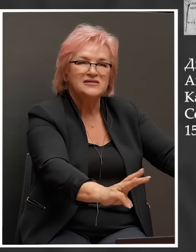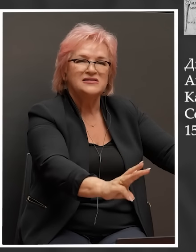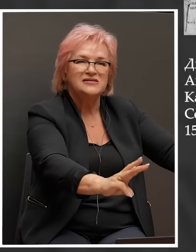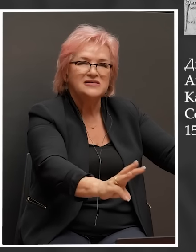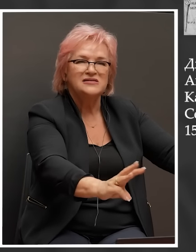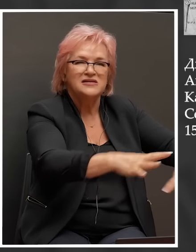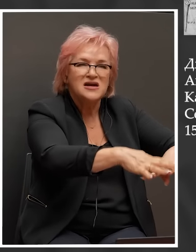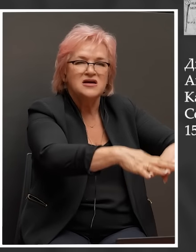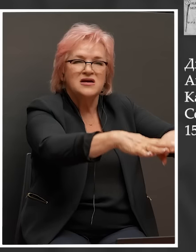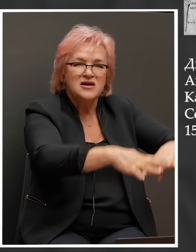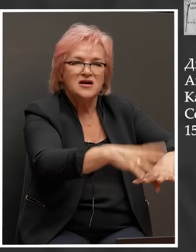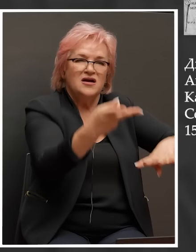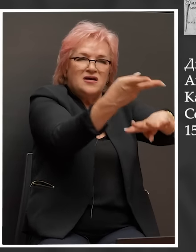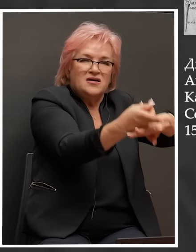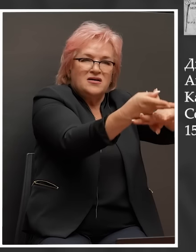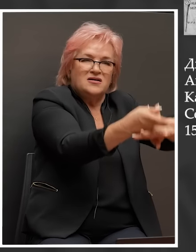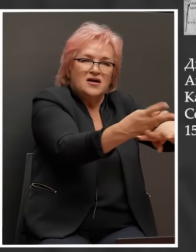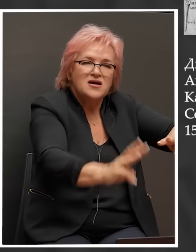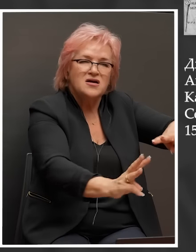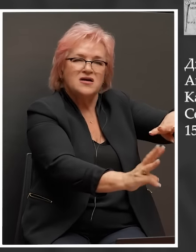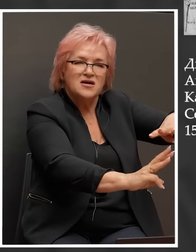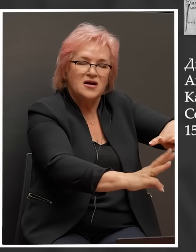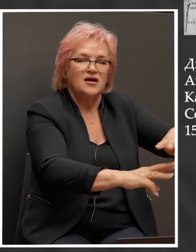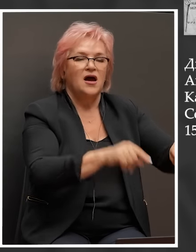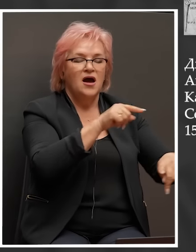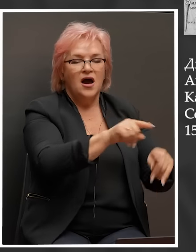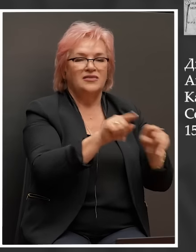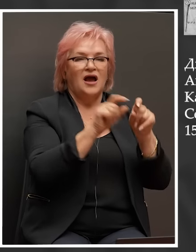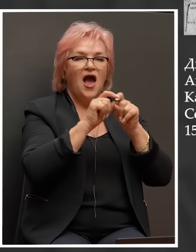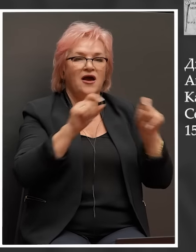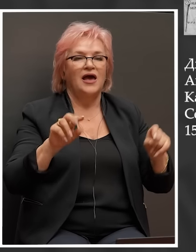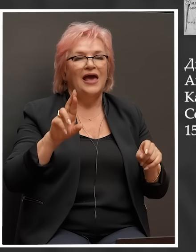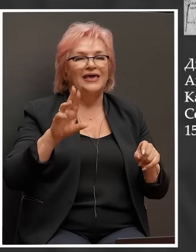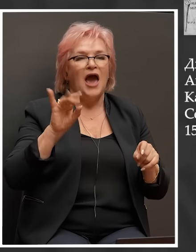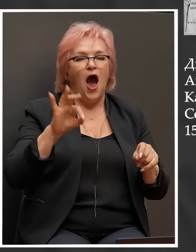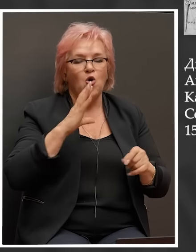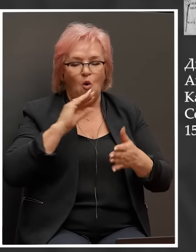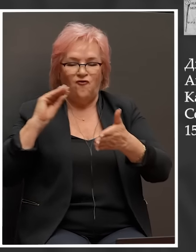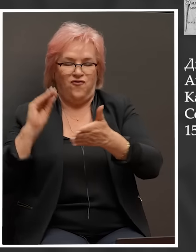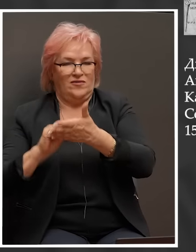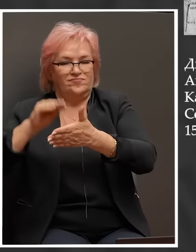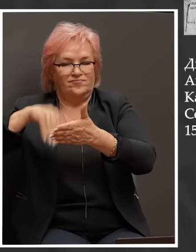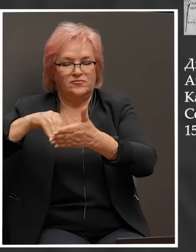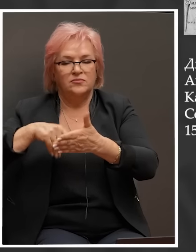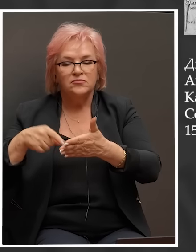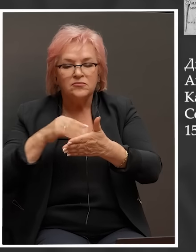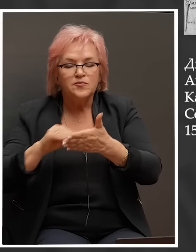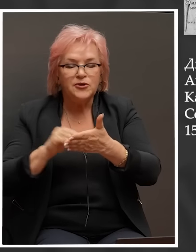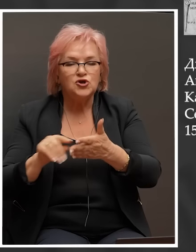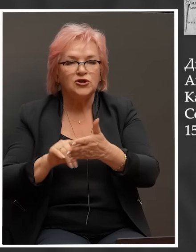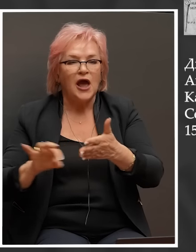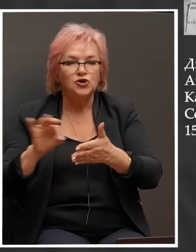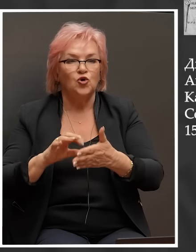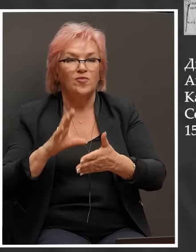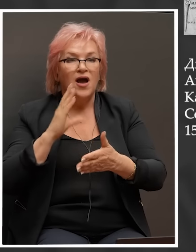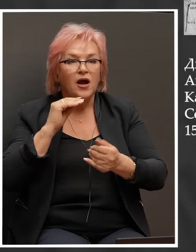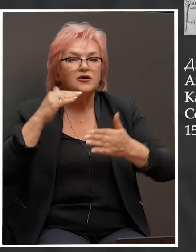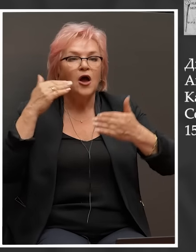фраза, на нее ссылается, точнее, ей указывает Иаков Врагинский в своей «Золотой легенде». Он пишет, что